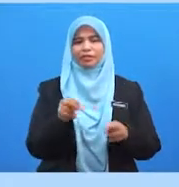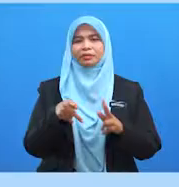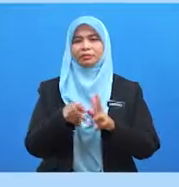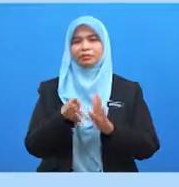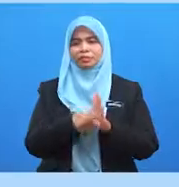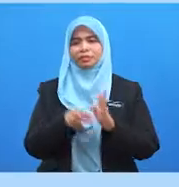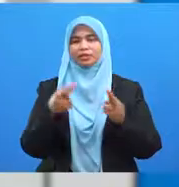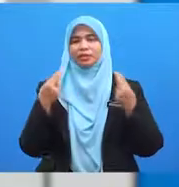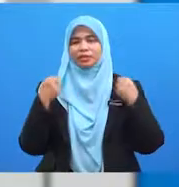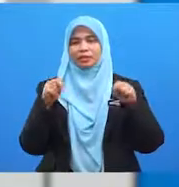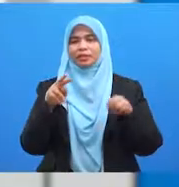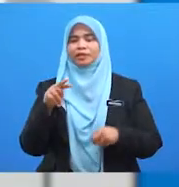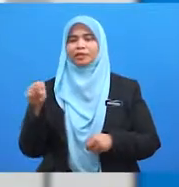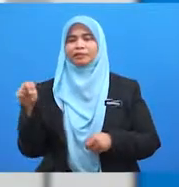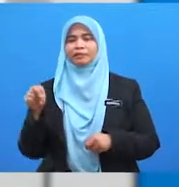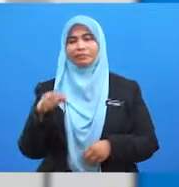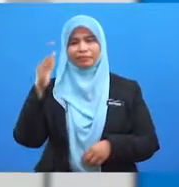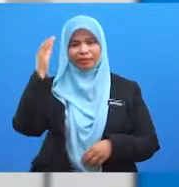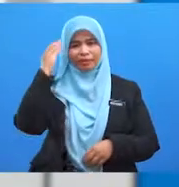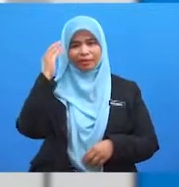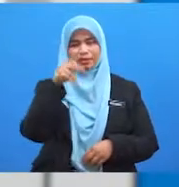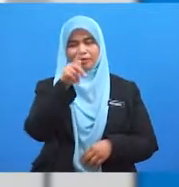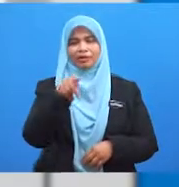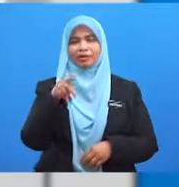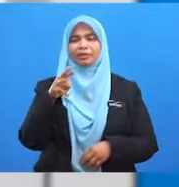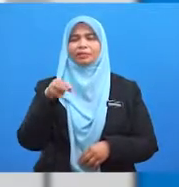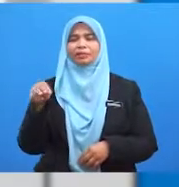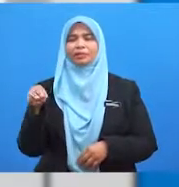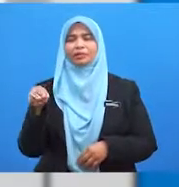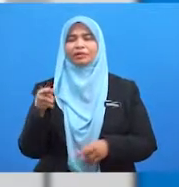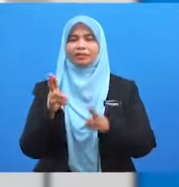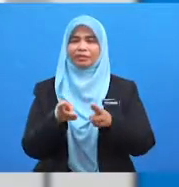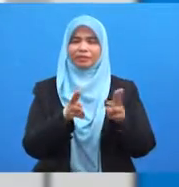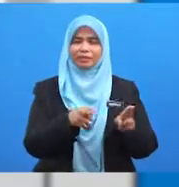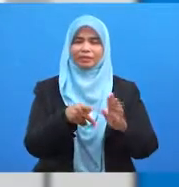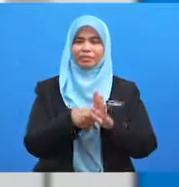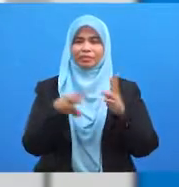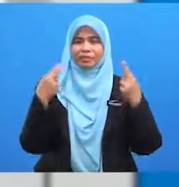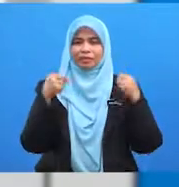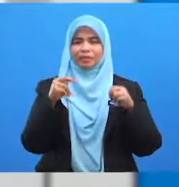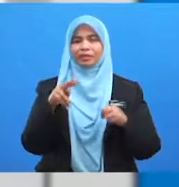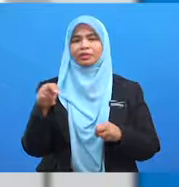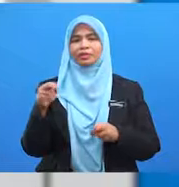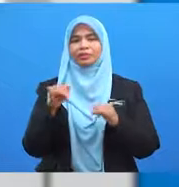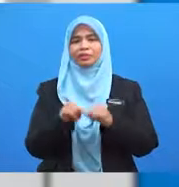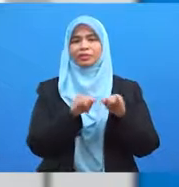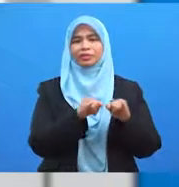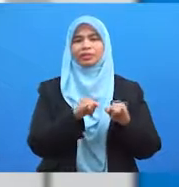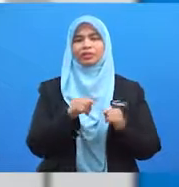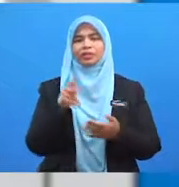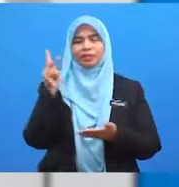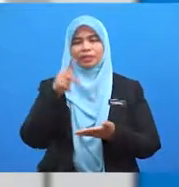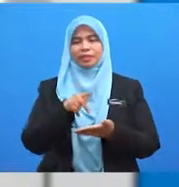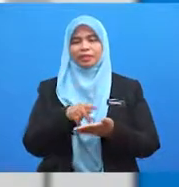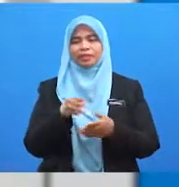perniagaan. Tahukah murid-murid, rancangan perniagaan juga dikenali sebagai plan